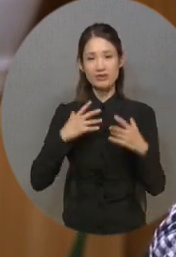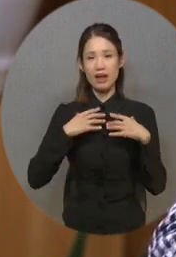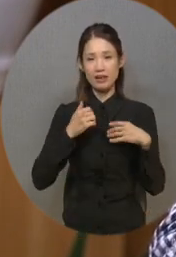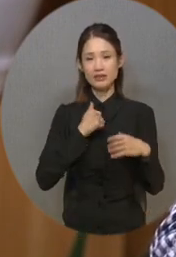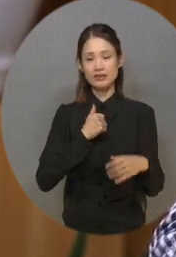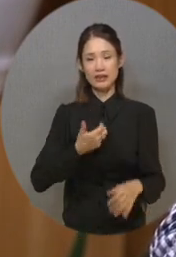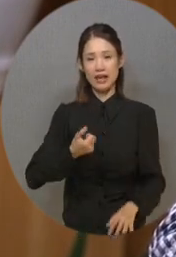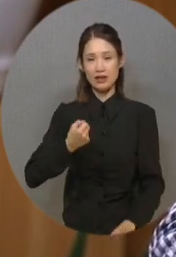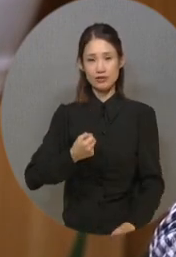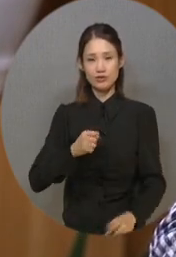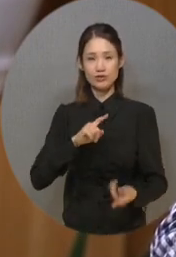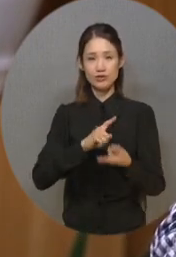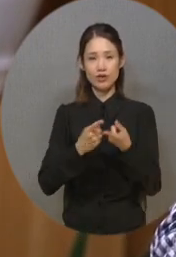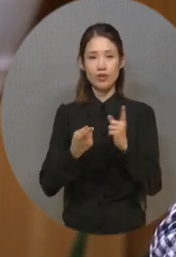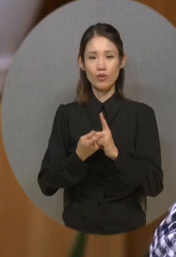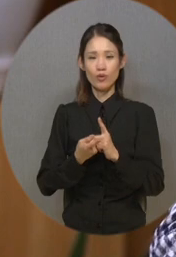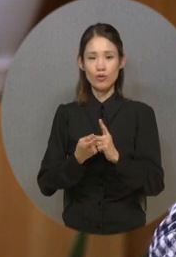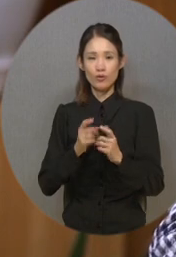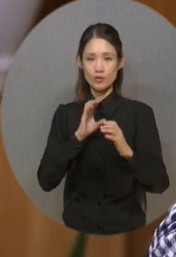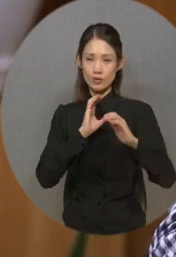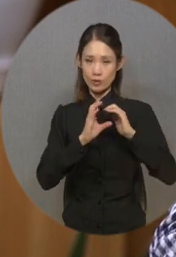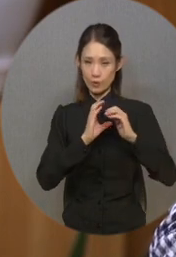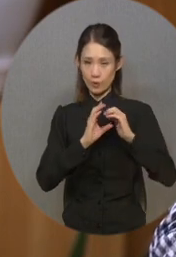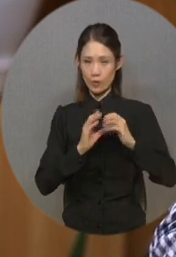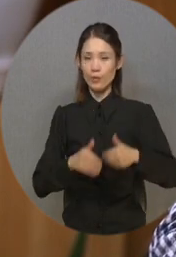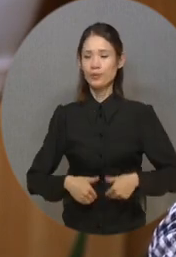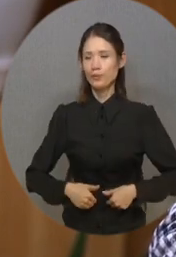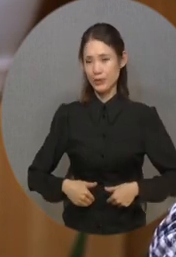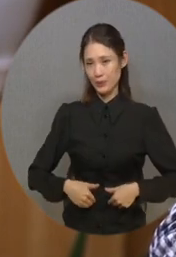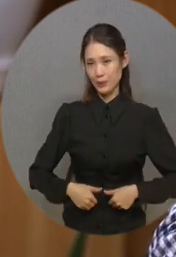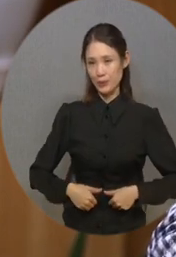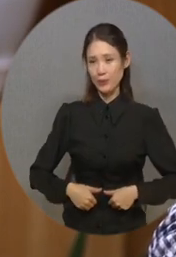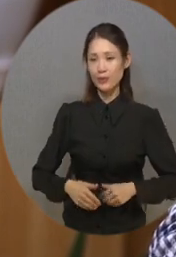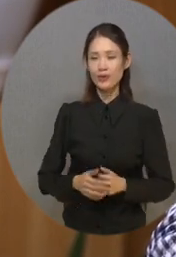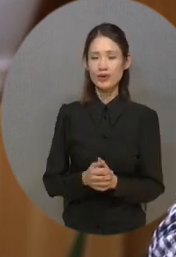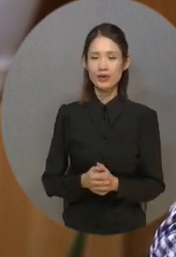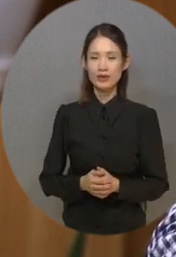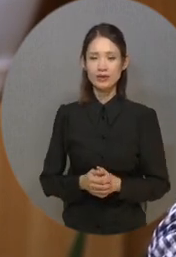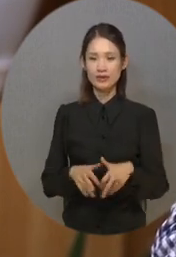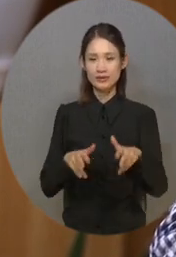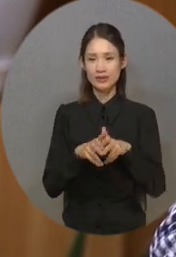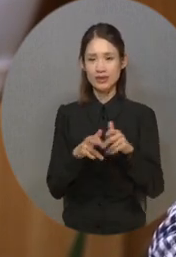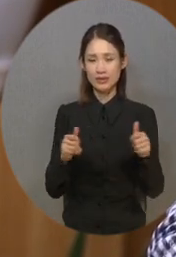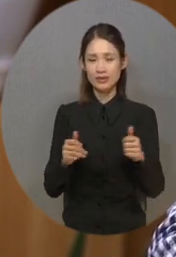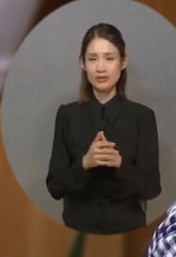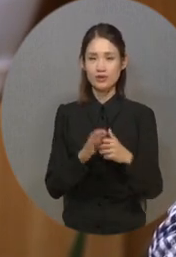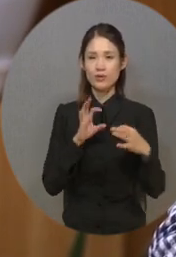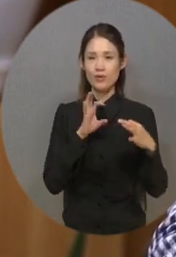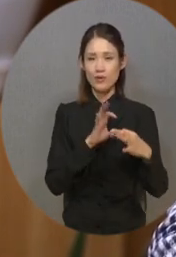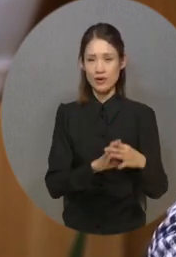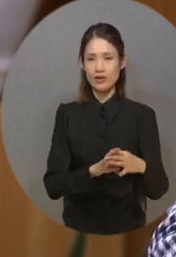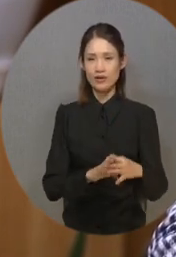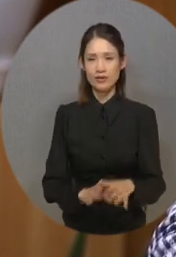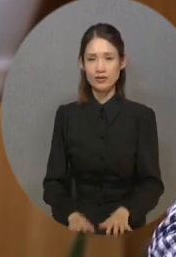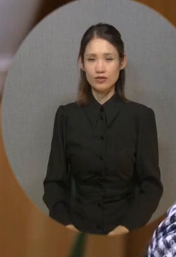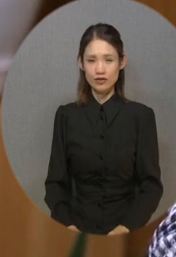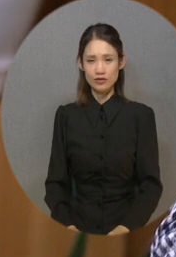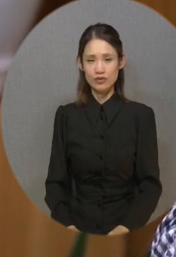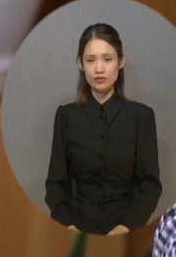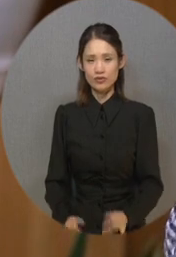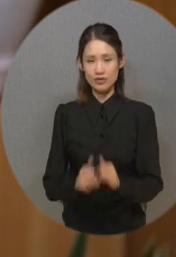상대 입장에서 서서 좀 서로를 소통하는 게 필요하다. 특히 우리 장애인 네, 관련해서는 네. 우리